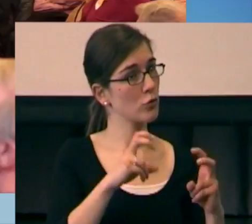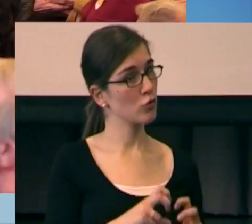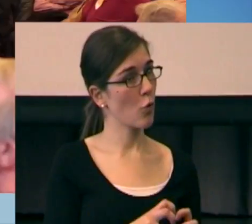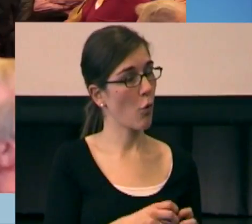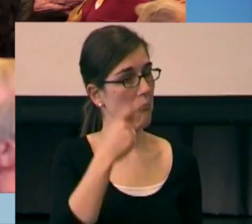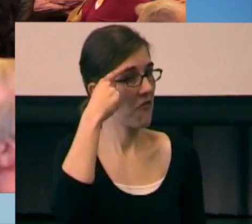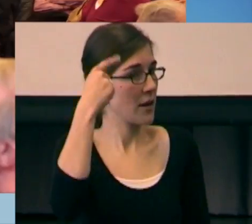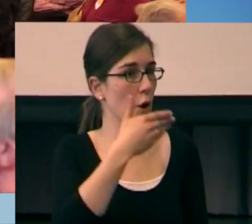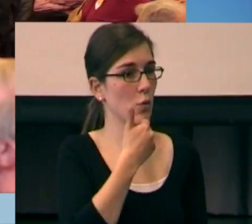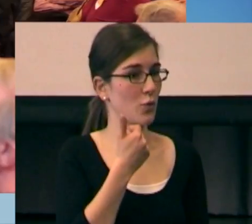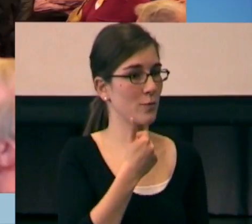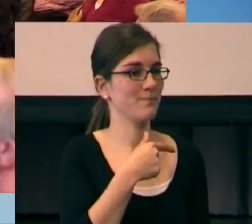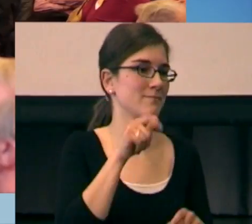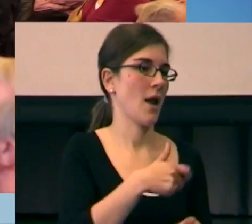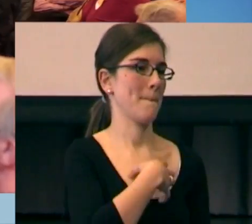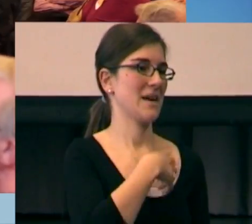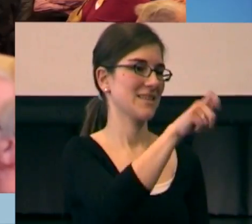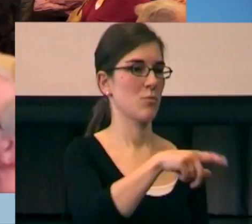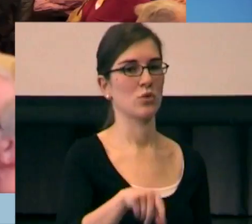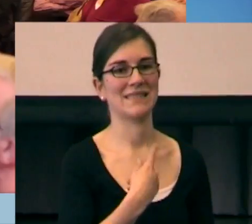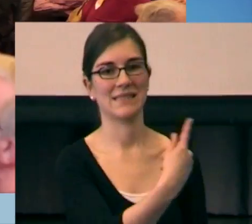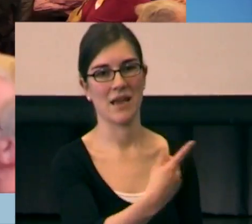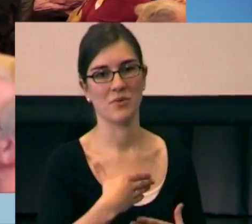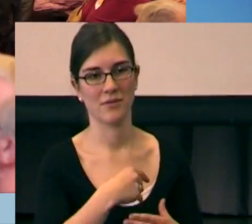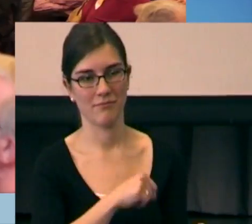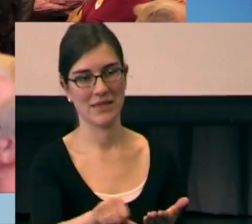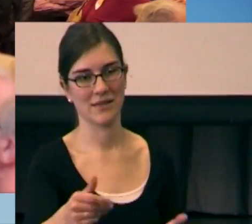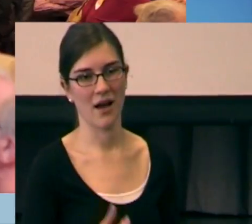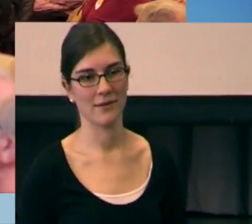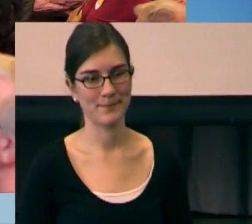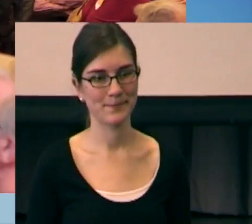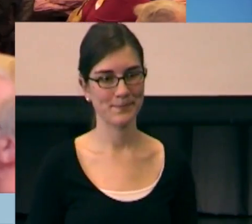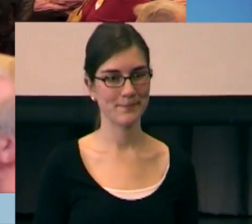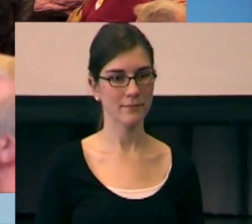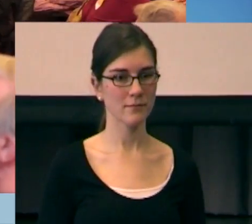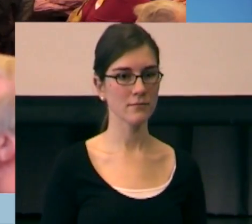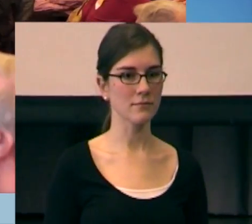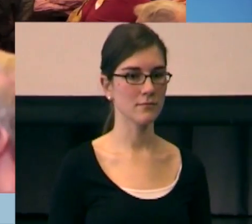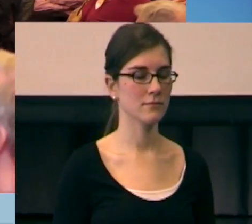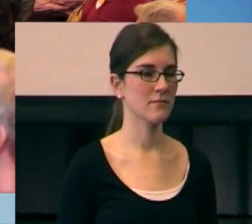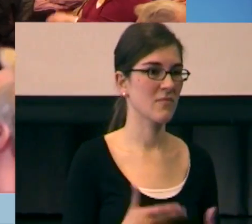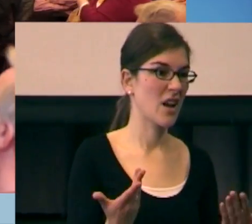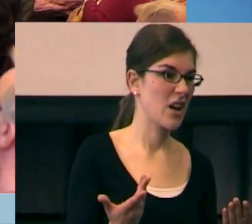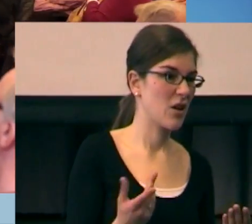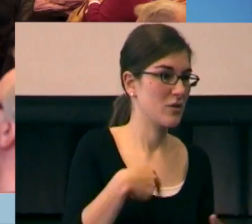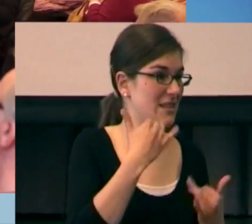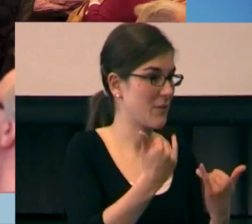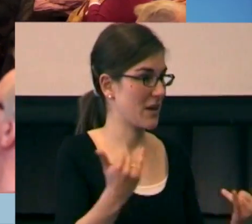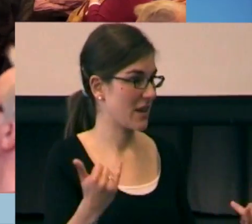dann muss der Patient selber bezahlen. Ist jetzt nun die Bestimmung bei allen Männern sinnvoll? Wahrscheinlich nicht.